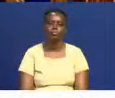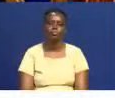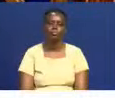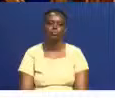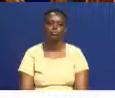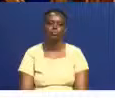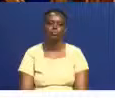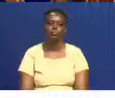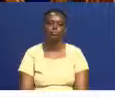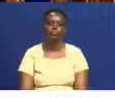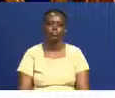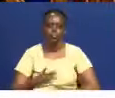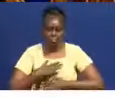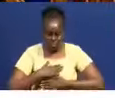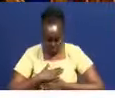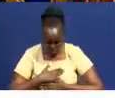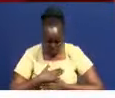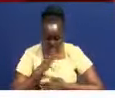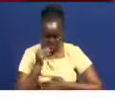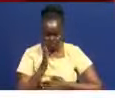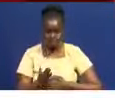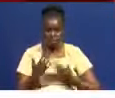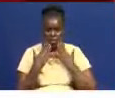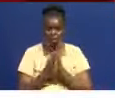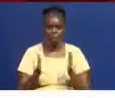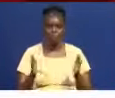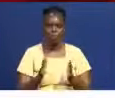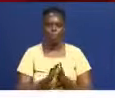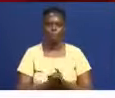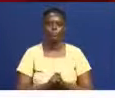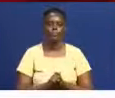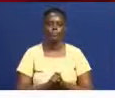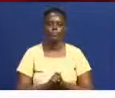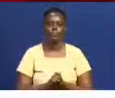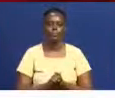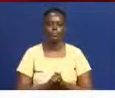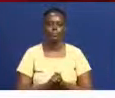Asante Bwana Speaker. Bwana Speaker,